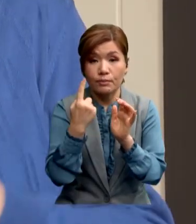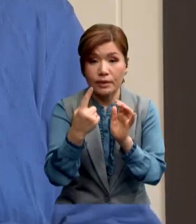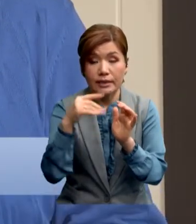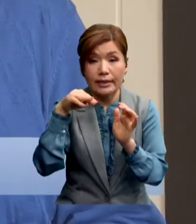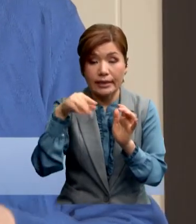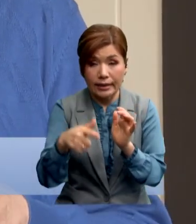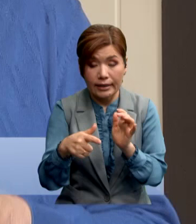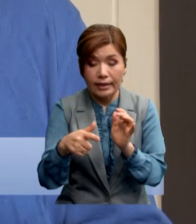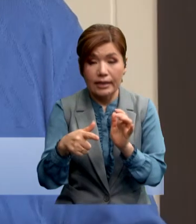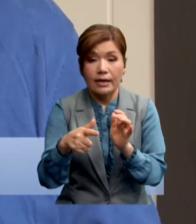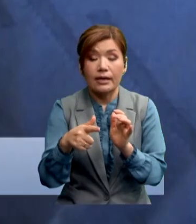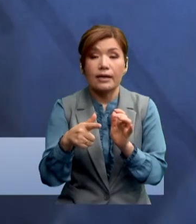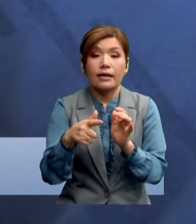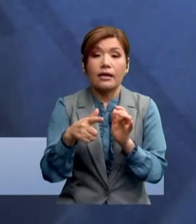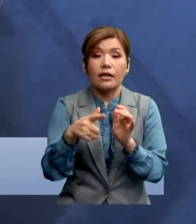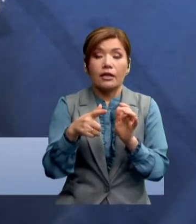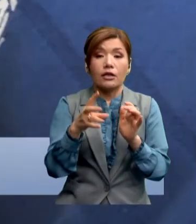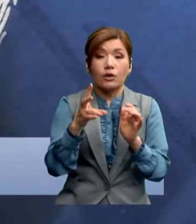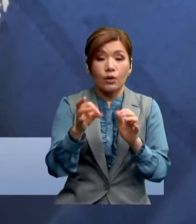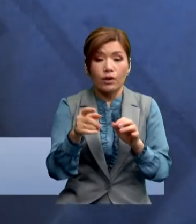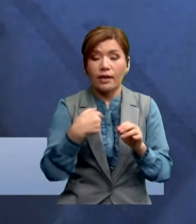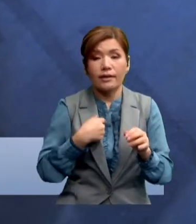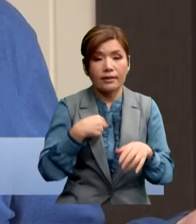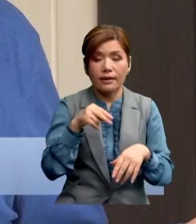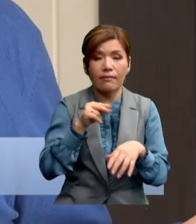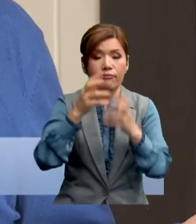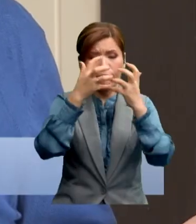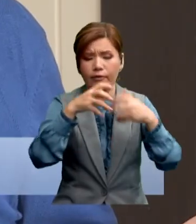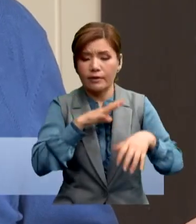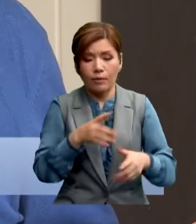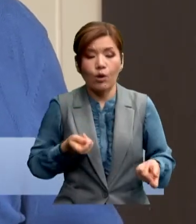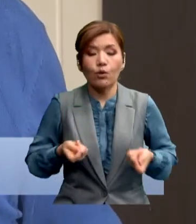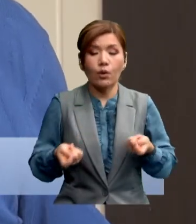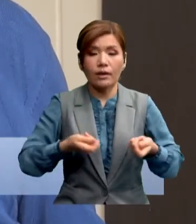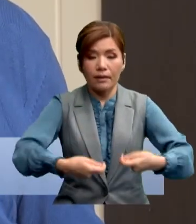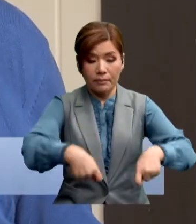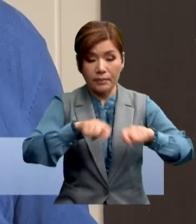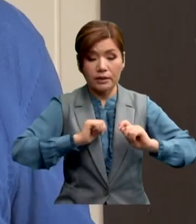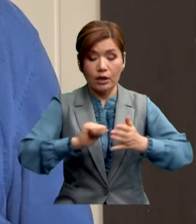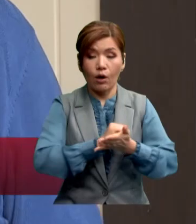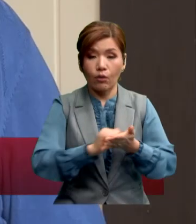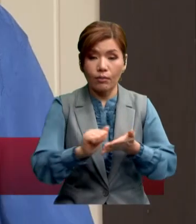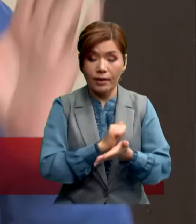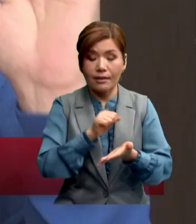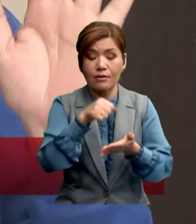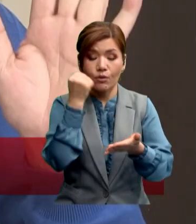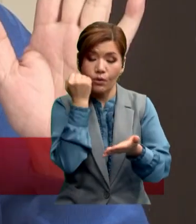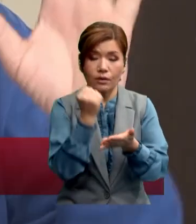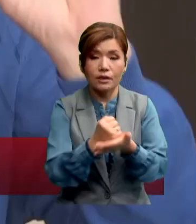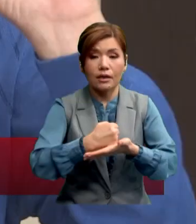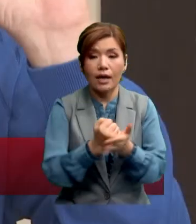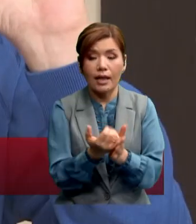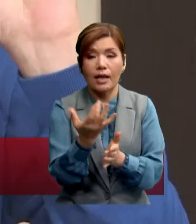Можем поставлять по 700 одному тенге это не я высчитал руководитель области передали мне документ который был утвержден